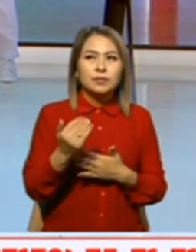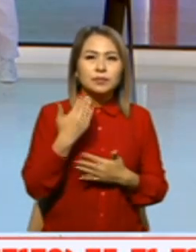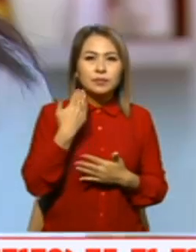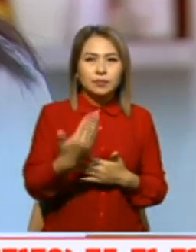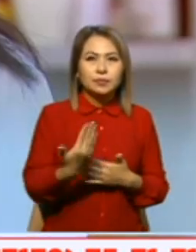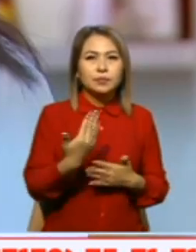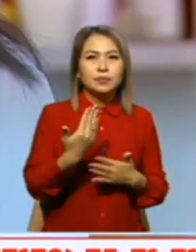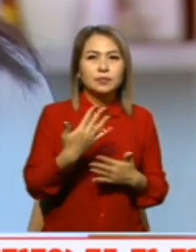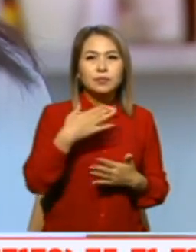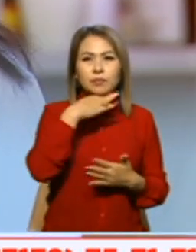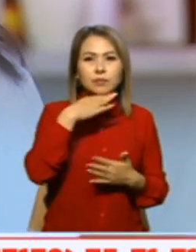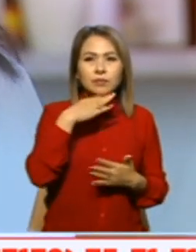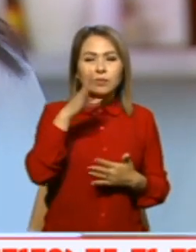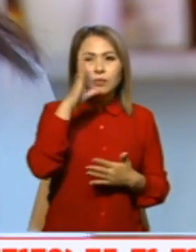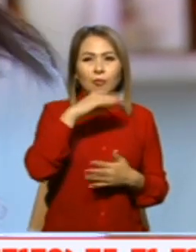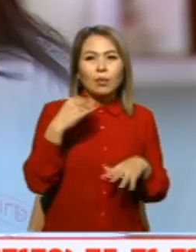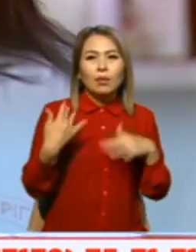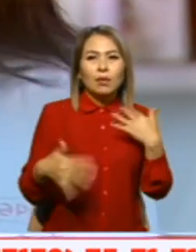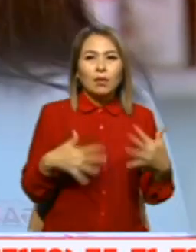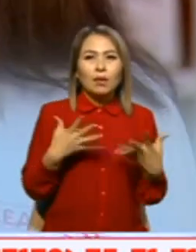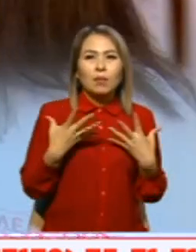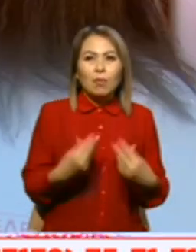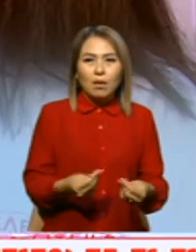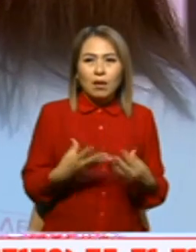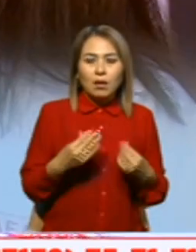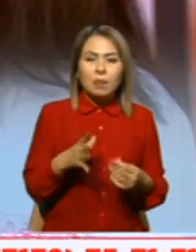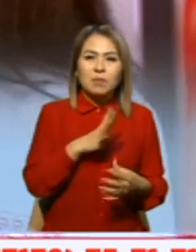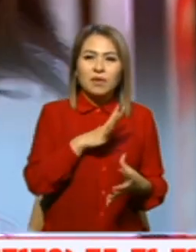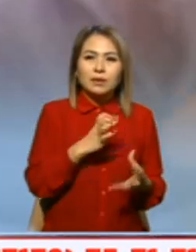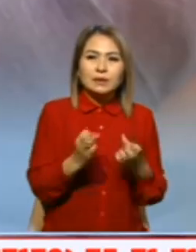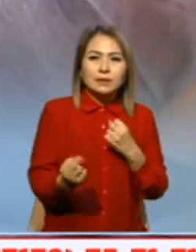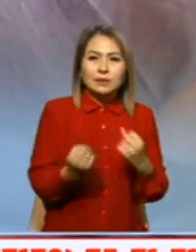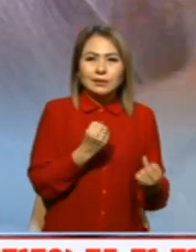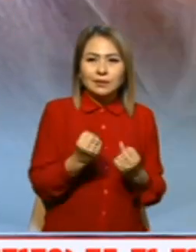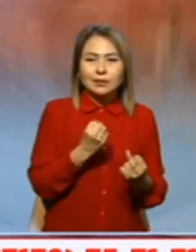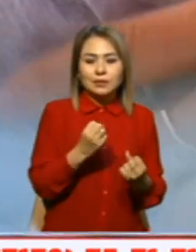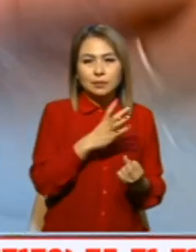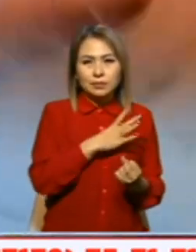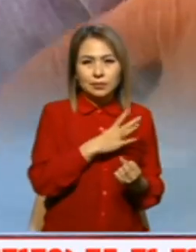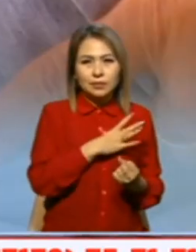еттерінің тонустары жоғары болуы мүмкін, осыған қарап. Құрысып жата ма сонда? Көбінде